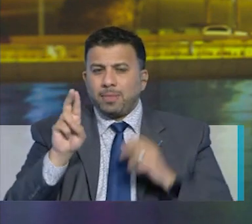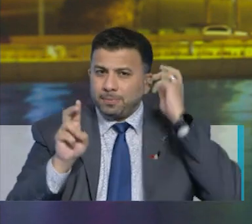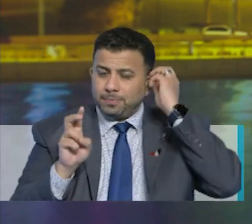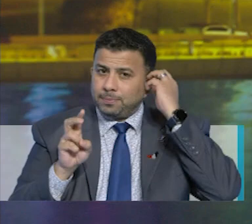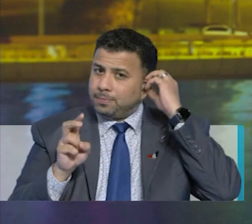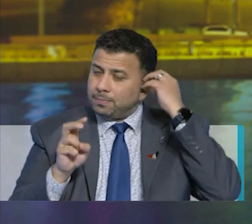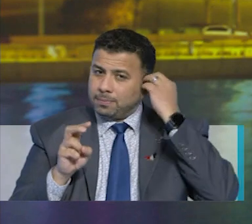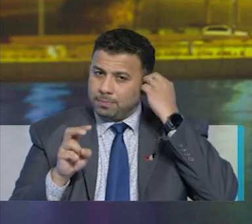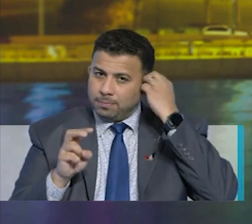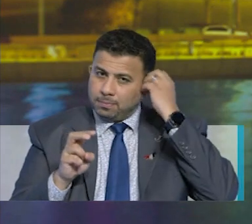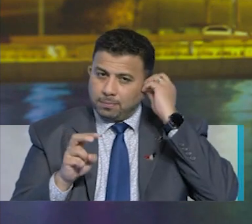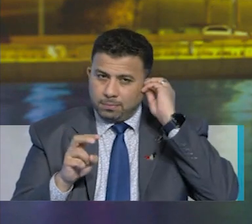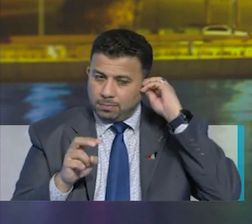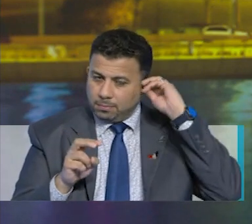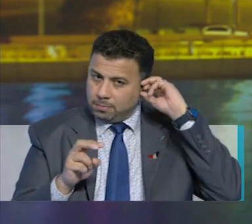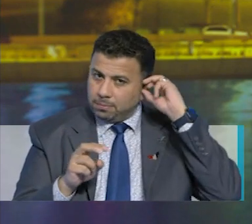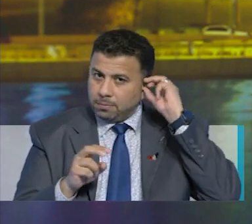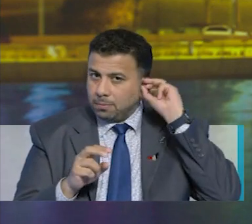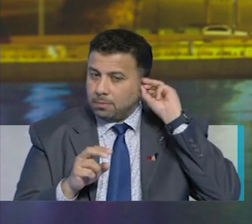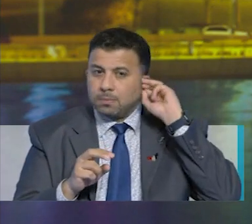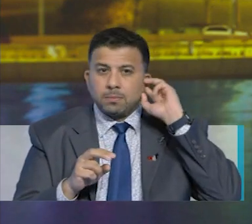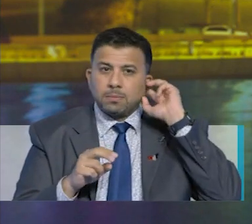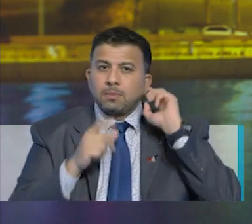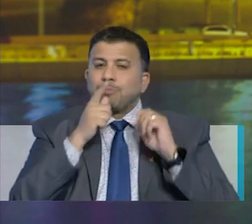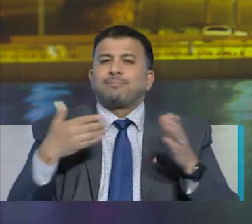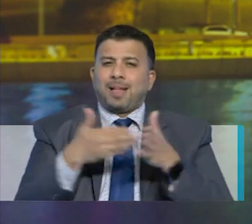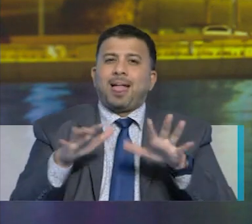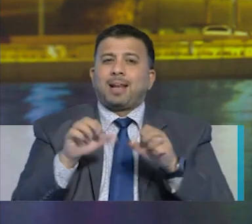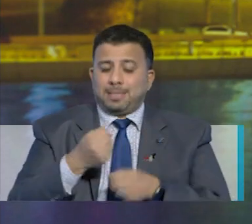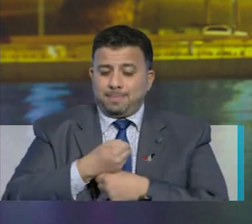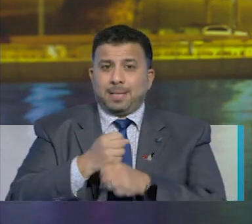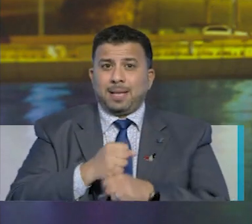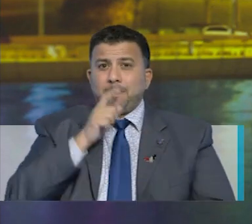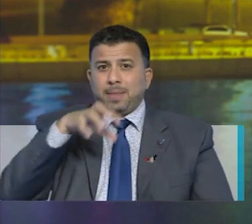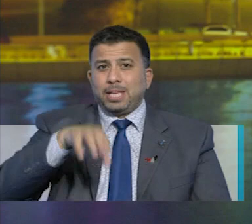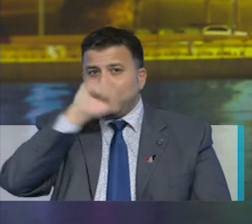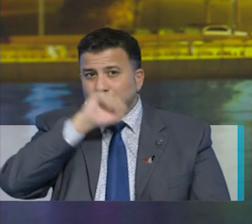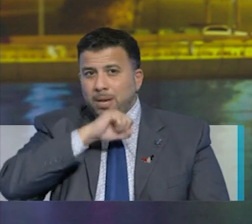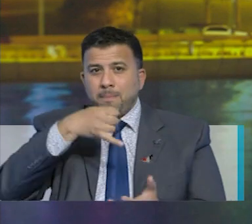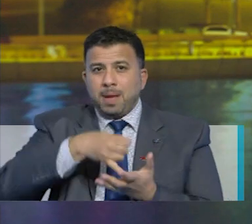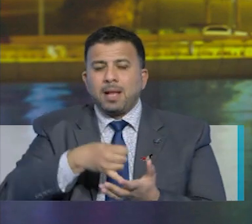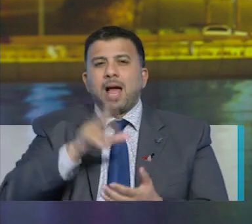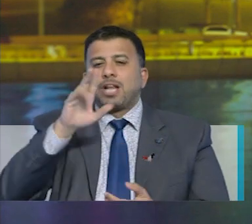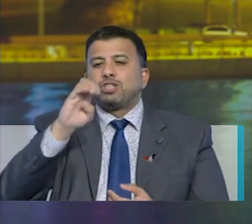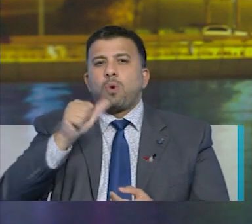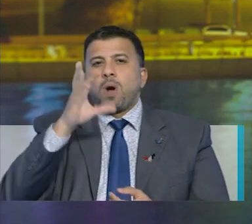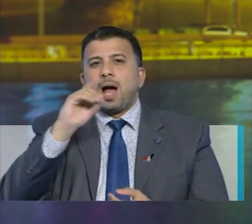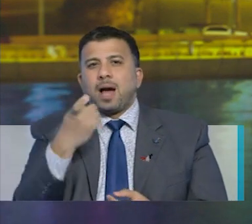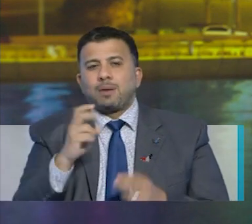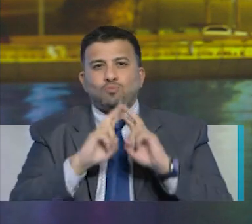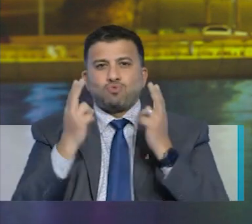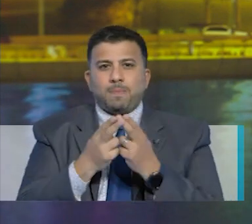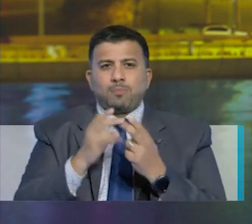سالم الطريفي مدير عام بلدية مدينة الشارقة. اختتمت بلدية مدينة الشارقة في مركز الجواهر